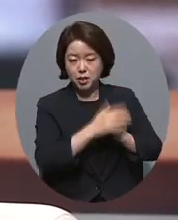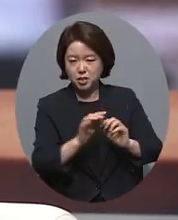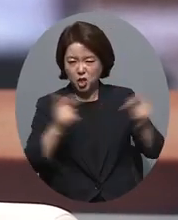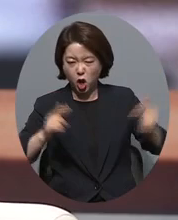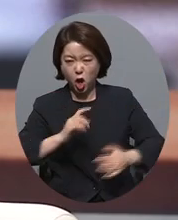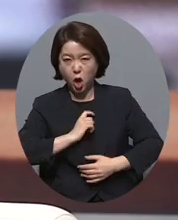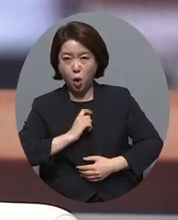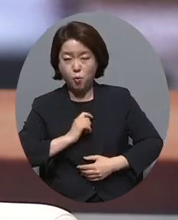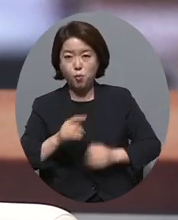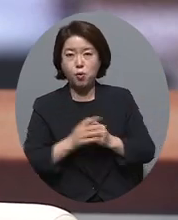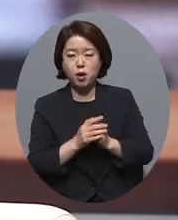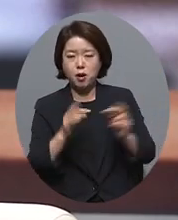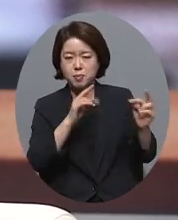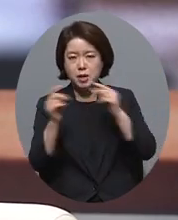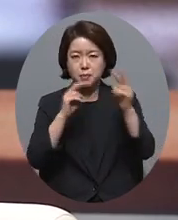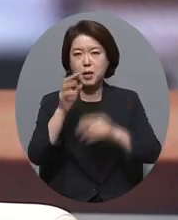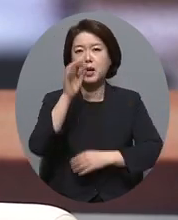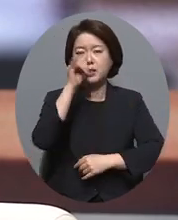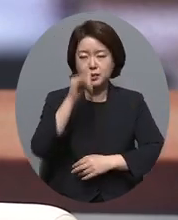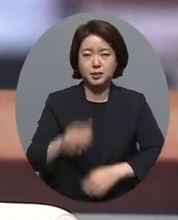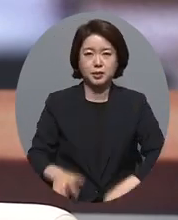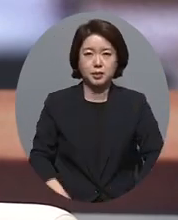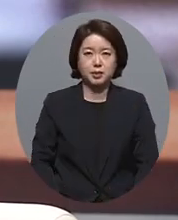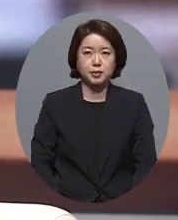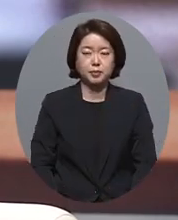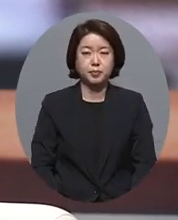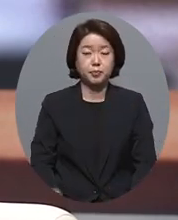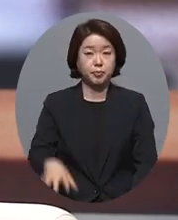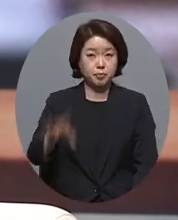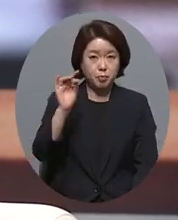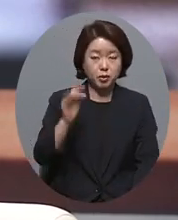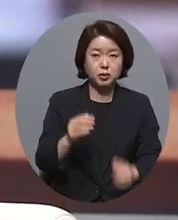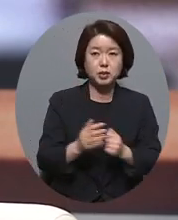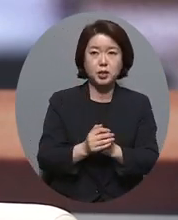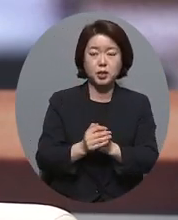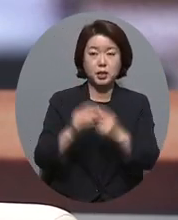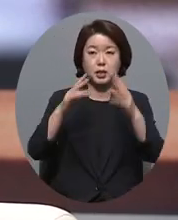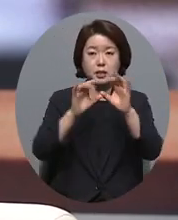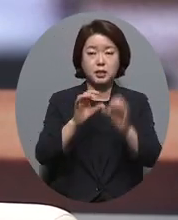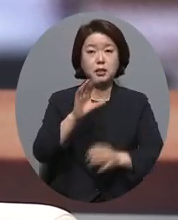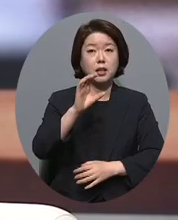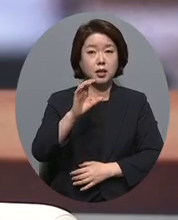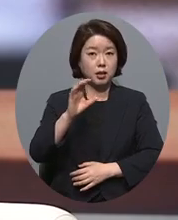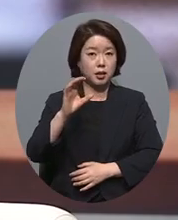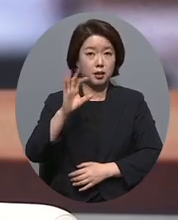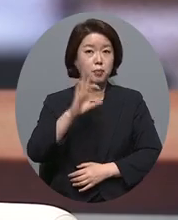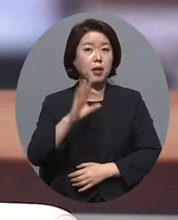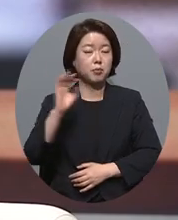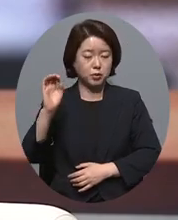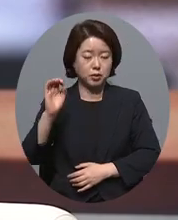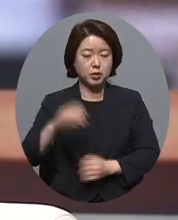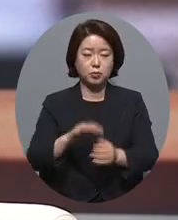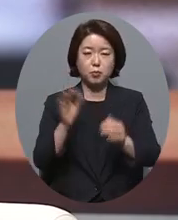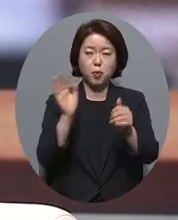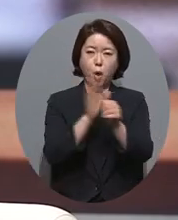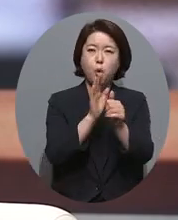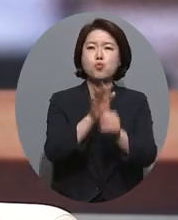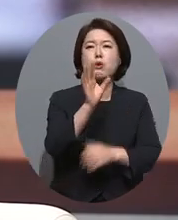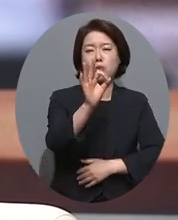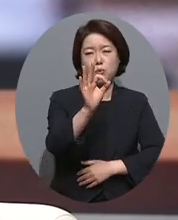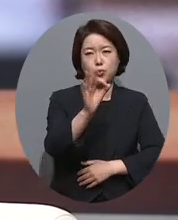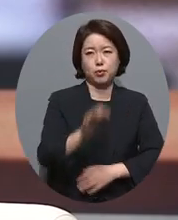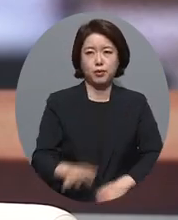의혹들을 쟁점으로 떠올렸습니다 자 먼저 성남fc 후원금 의혹인데 그 모습도 영상으로 먼저